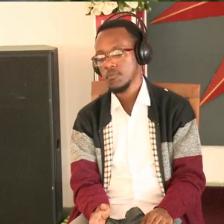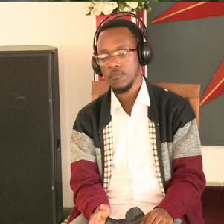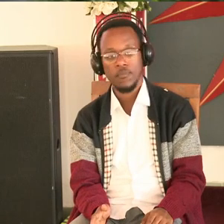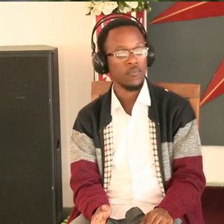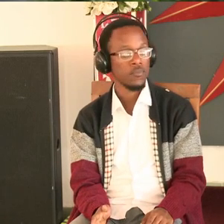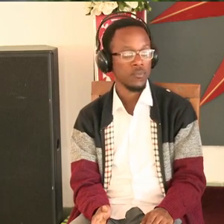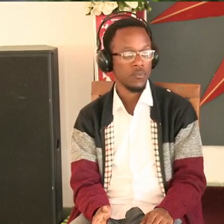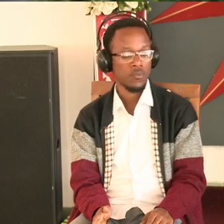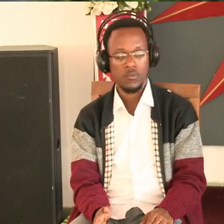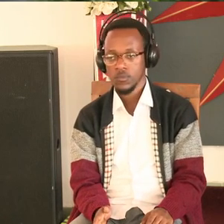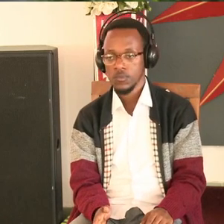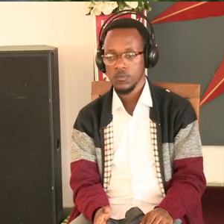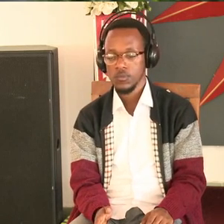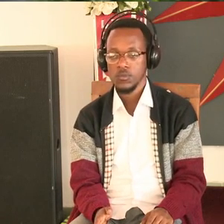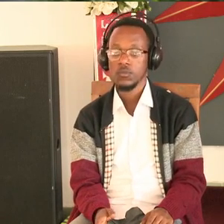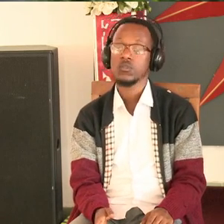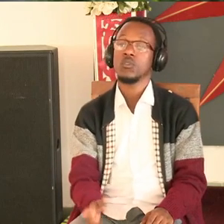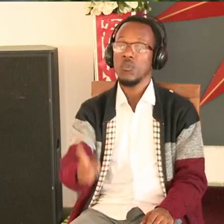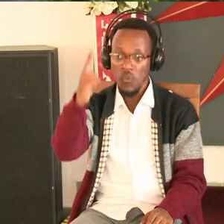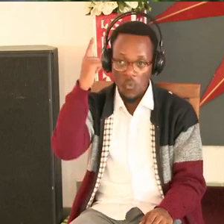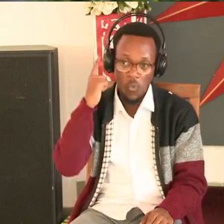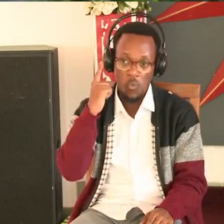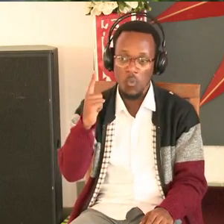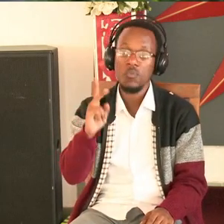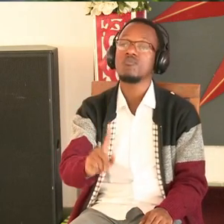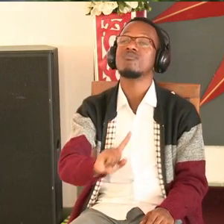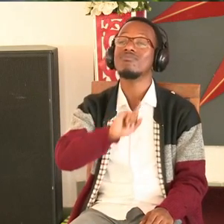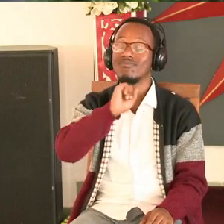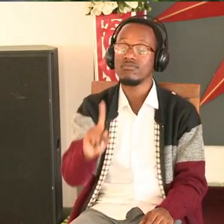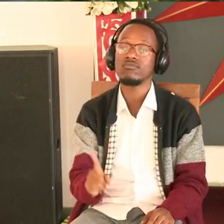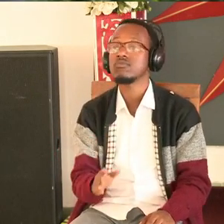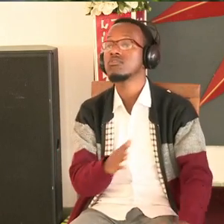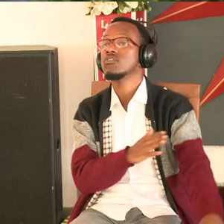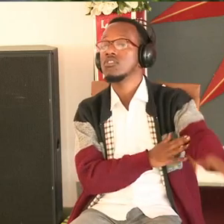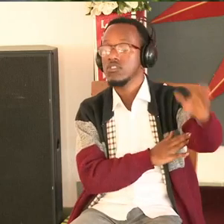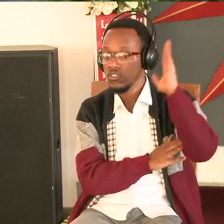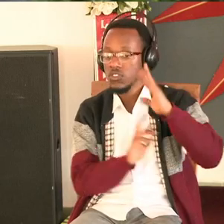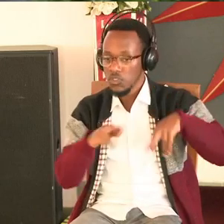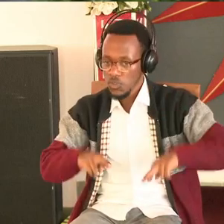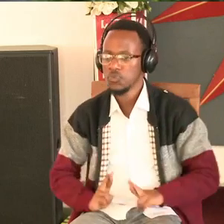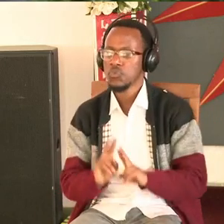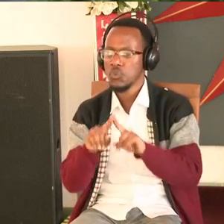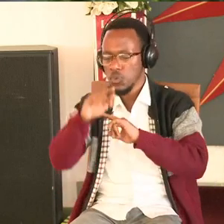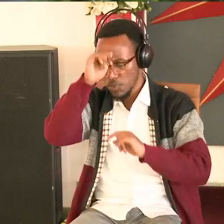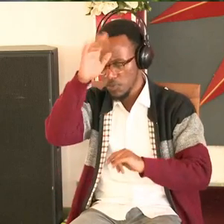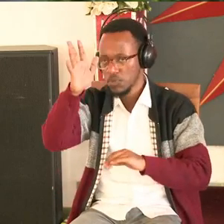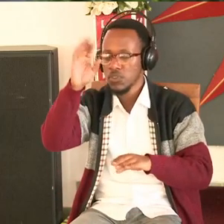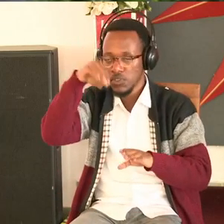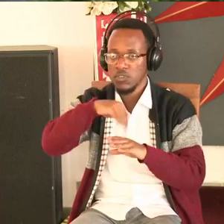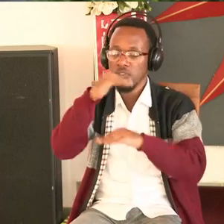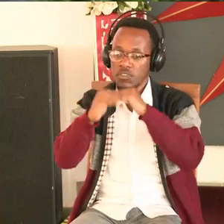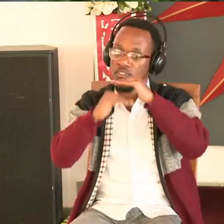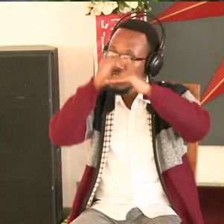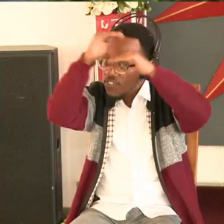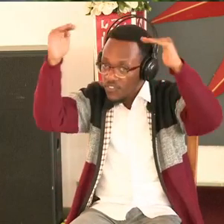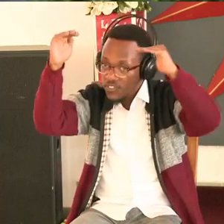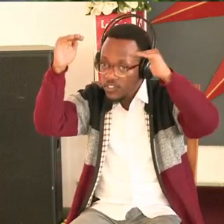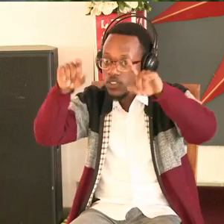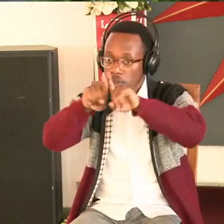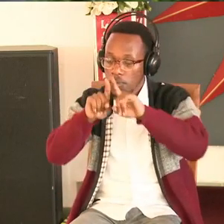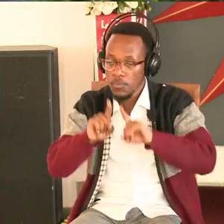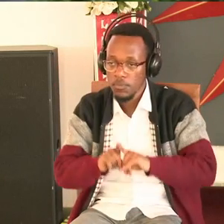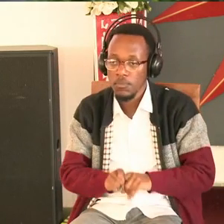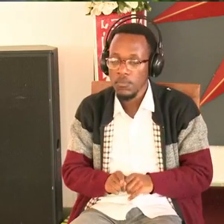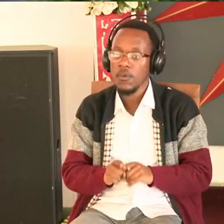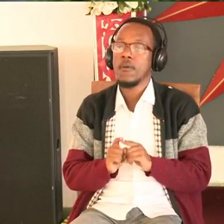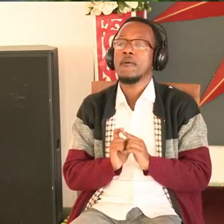y'umwimerere kandi éternel kandi imana yukuri yonyine ihoraho iyo niyo yihishuye nka